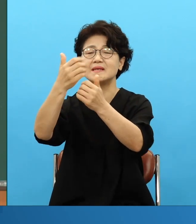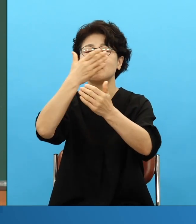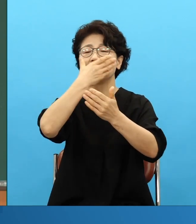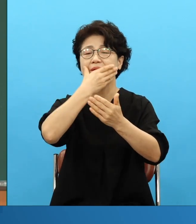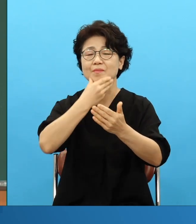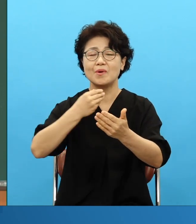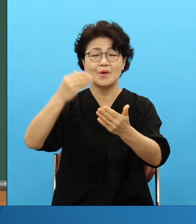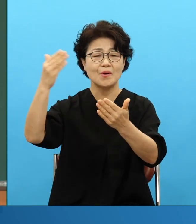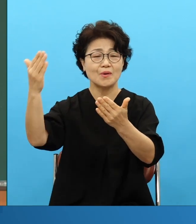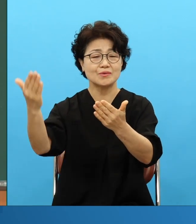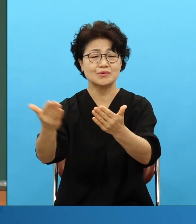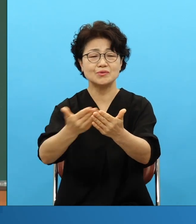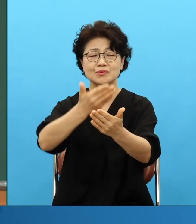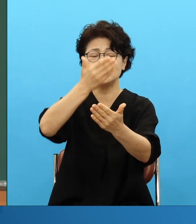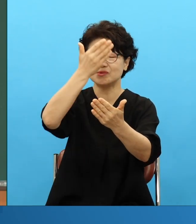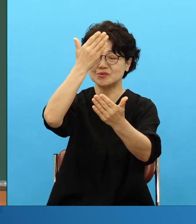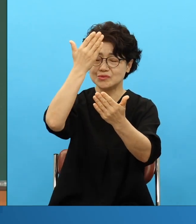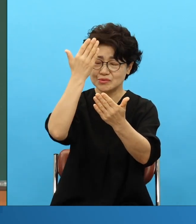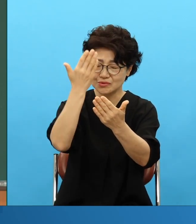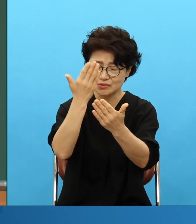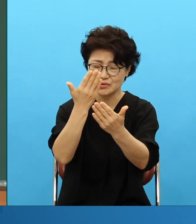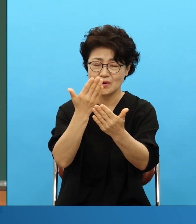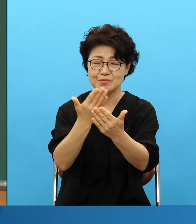왔사오니 복